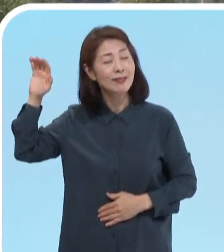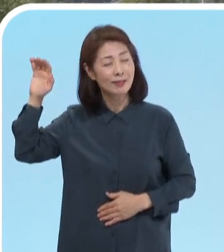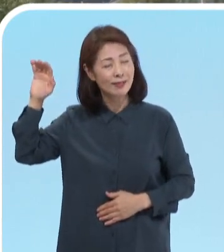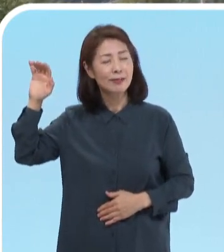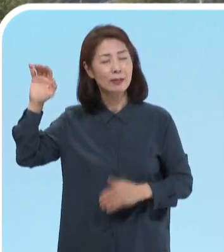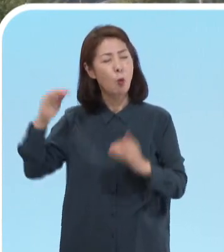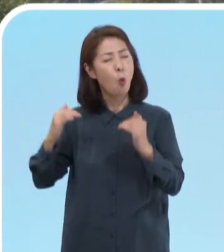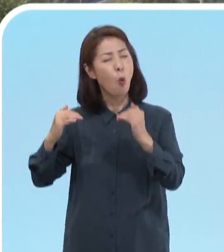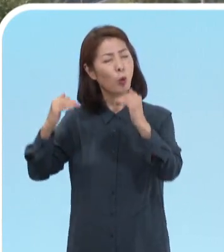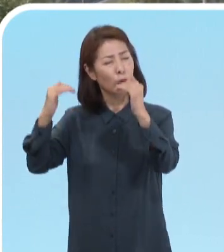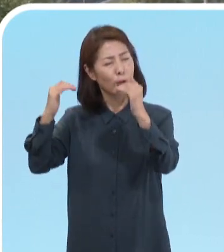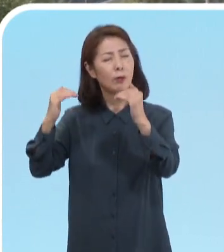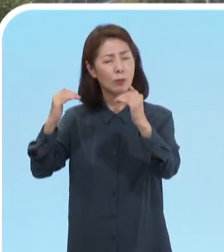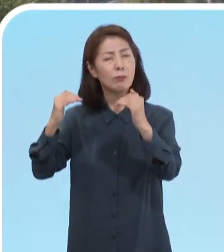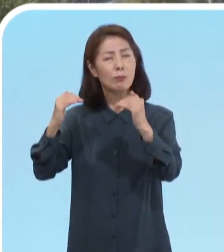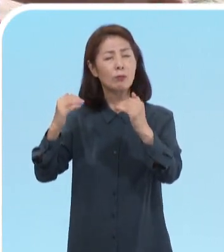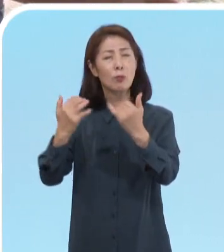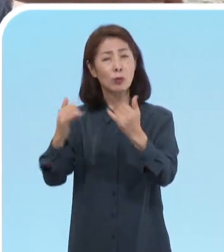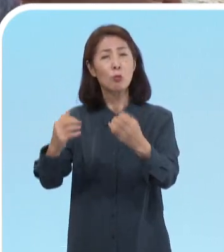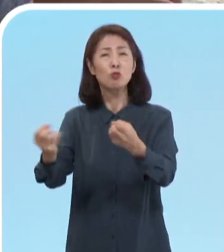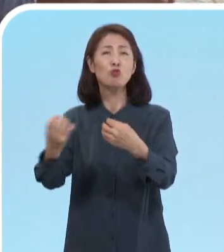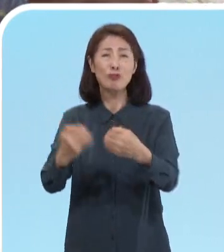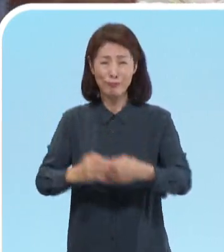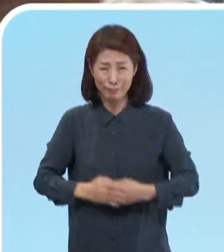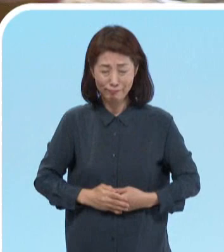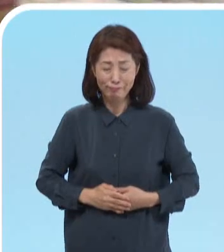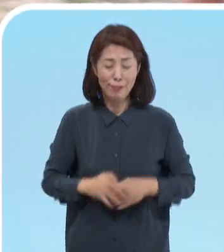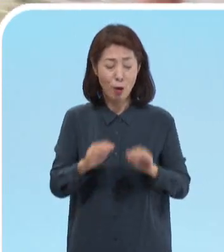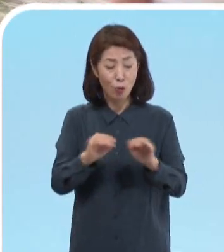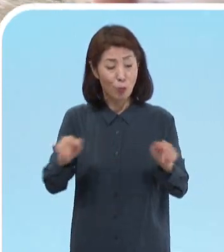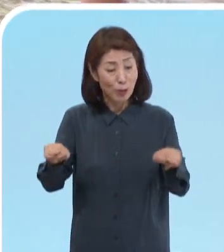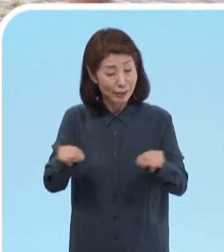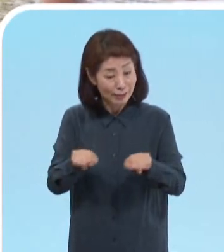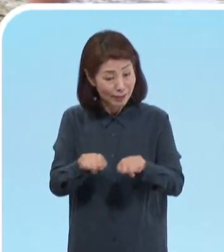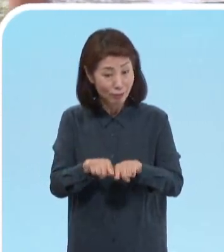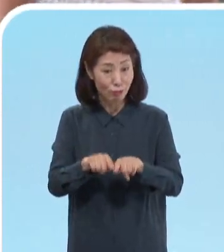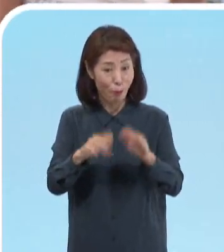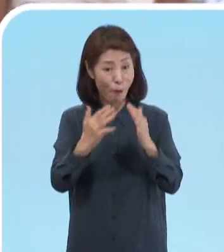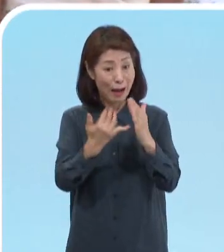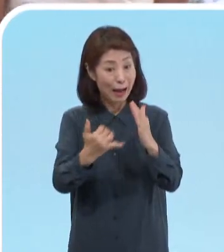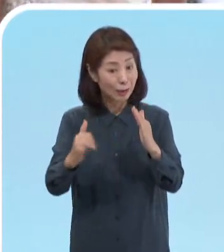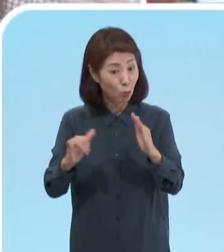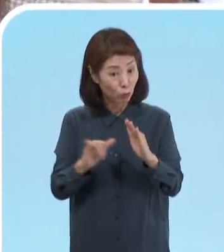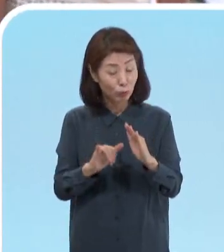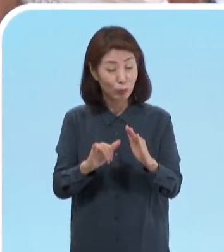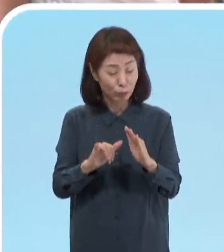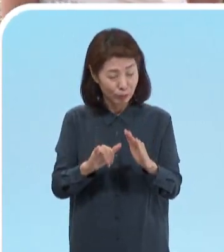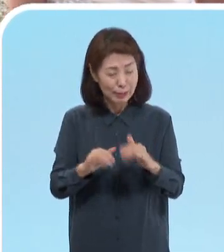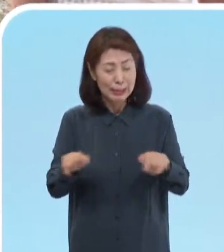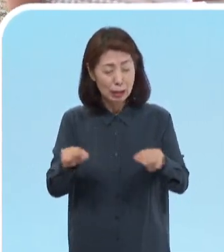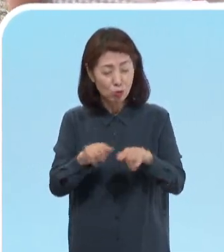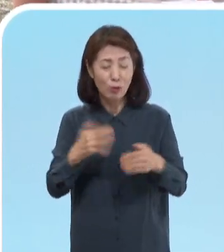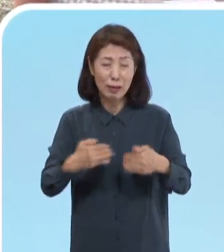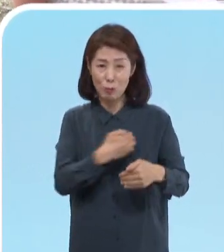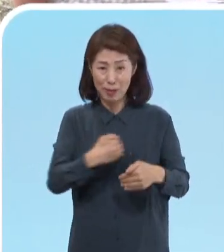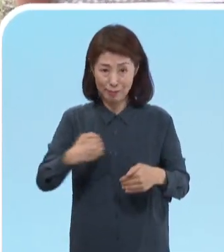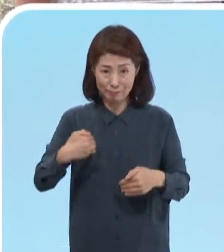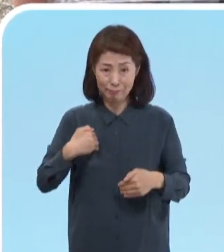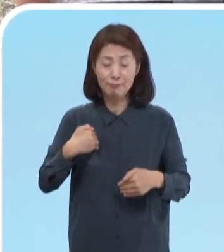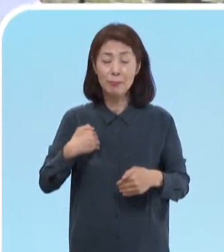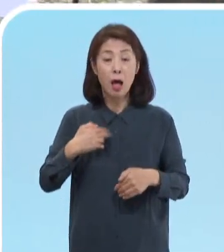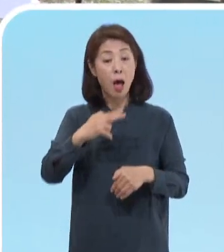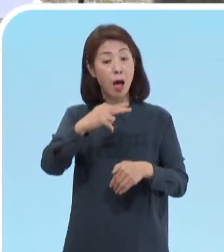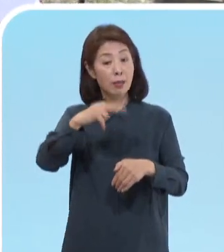なっていう大人の方もいらっしゃって、うん、もちろんお子さんも一緒に楽しんでいただいている、ご家族で楽しんでいただいてます。 丹波篠山市